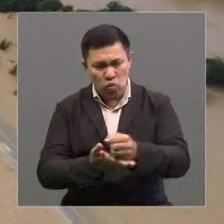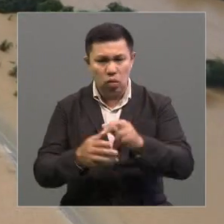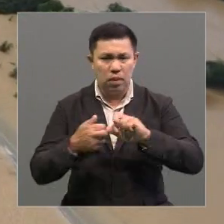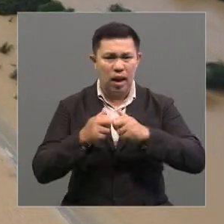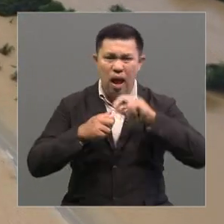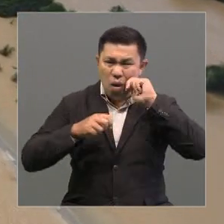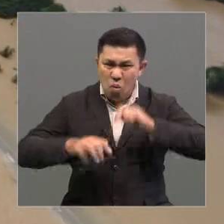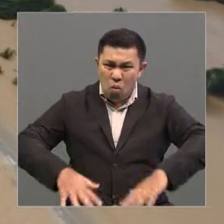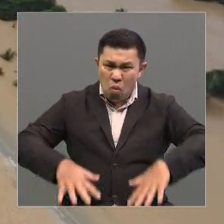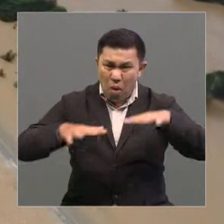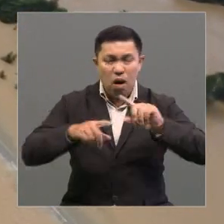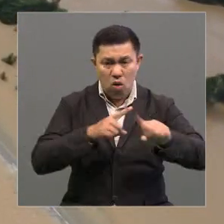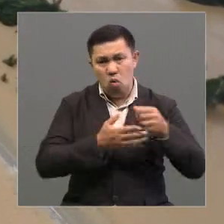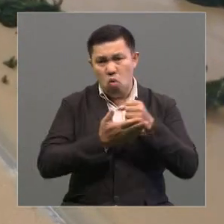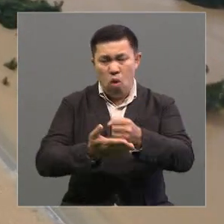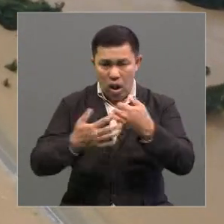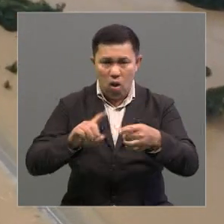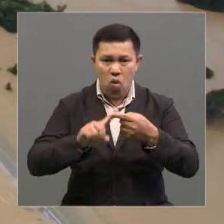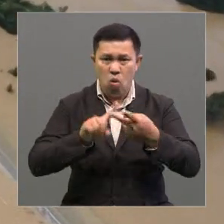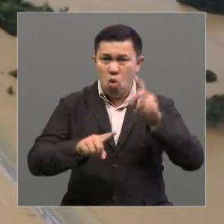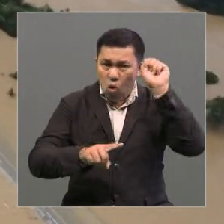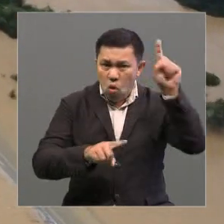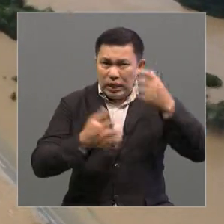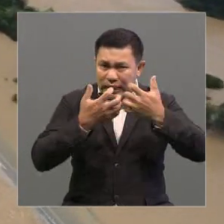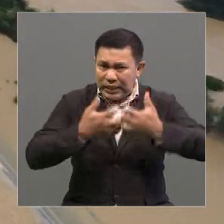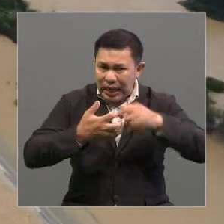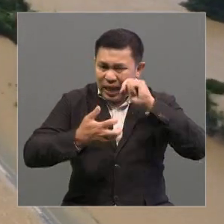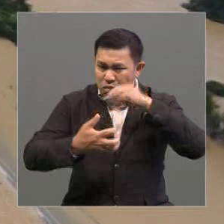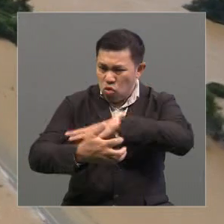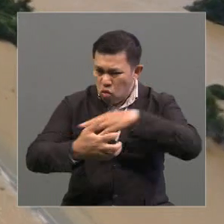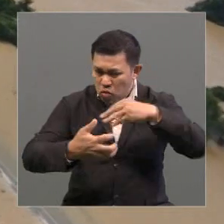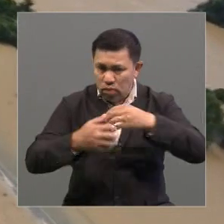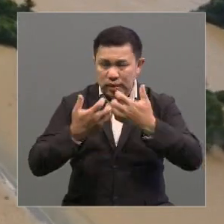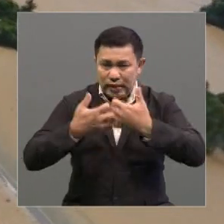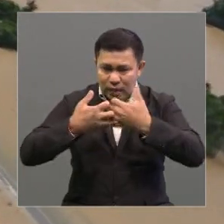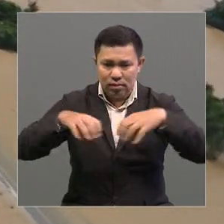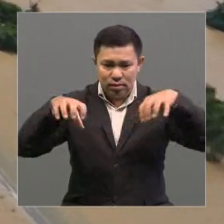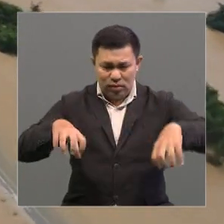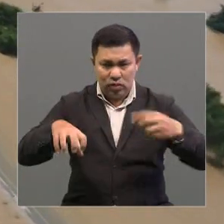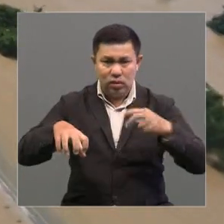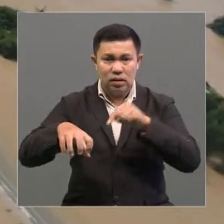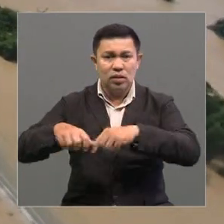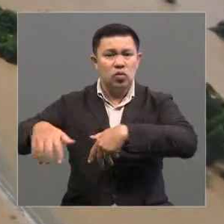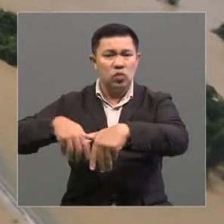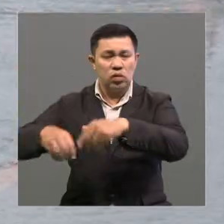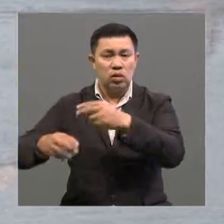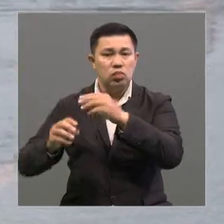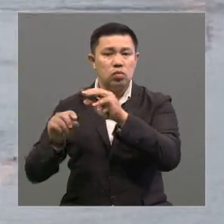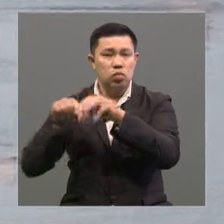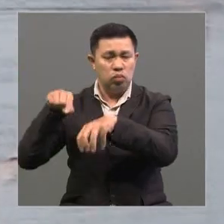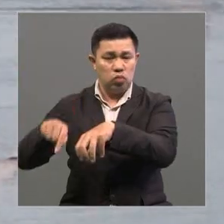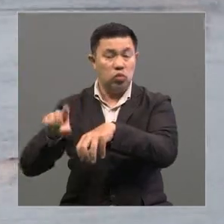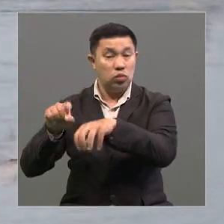น้ำท่วมขังในพื้นที่แล้วแล้วก็เร่งดำเนินการติดตั้งเครื่องสูบน้ำจำนวน 2เครื่องค่ะอยู่ที่บริเวณชุมชนหมู่ที่ 1